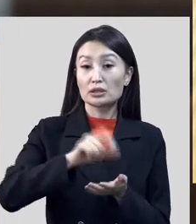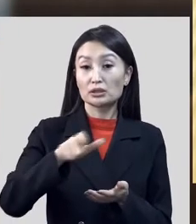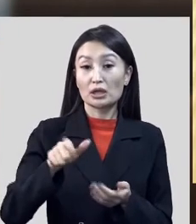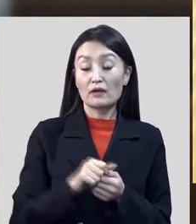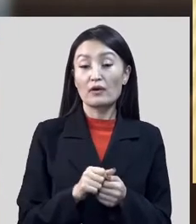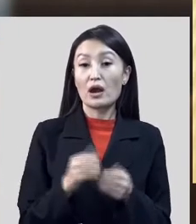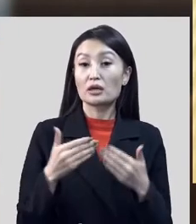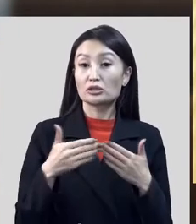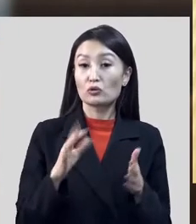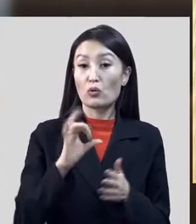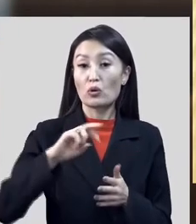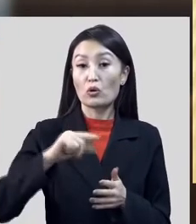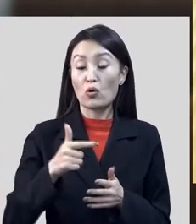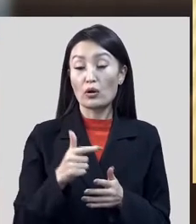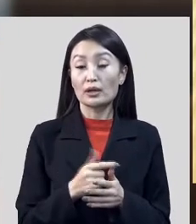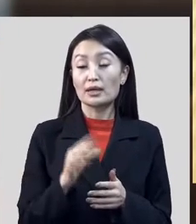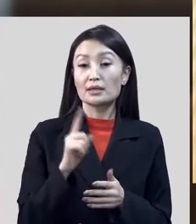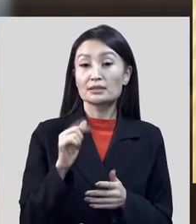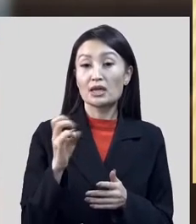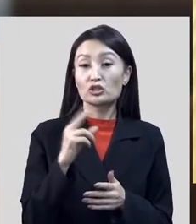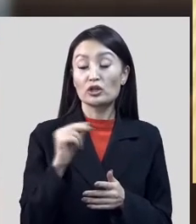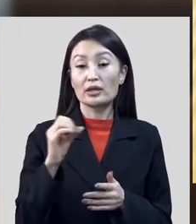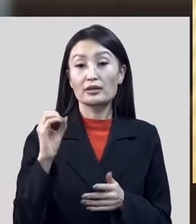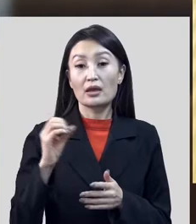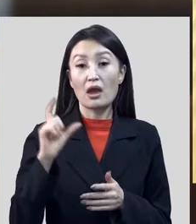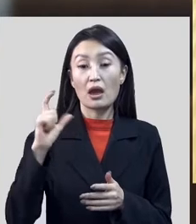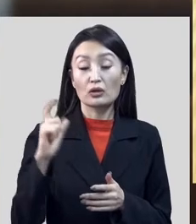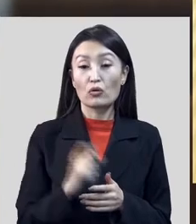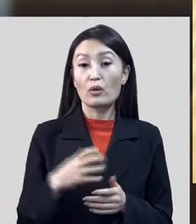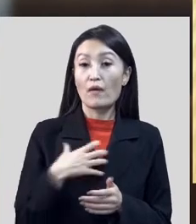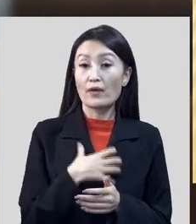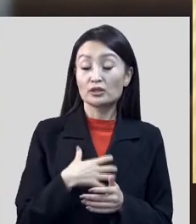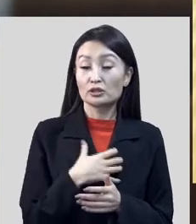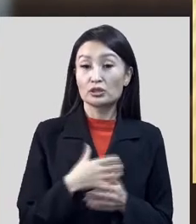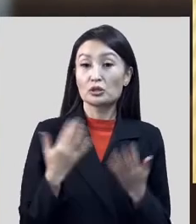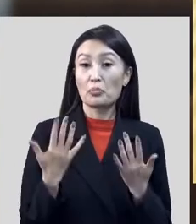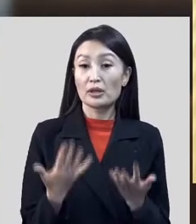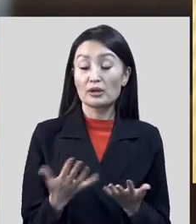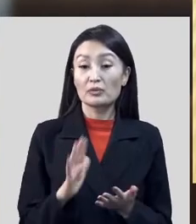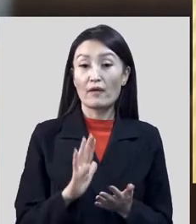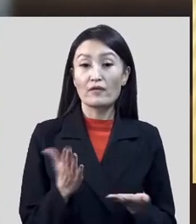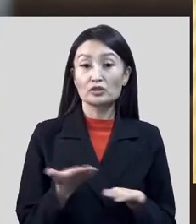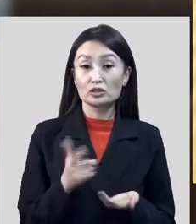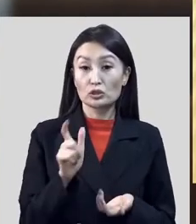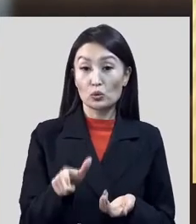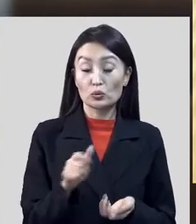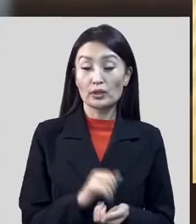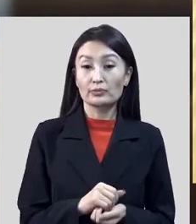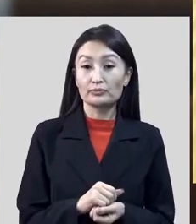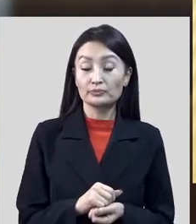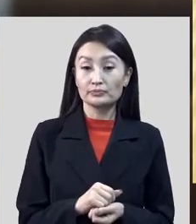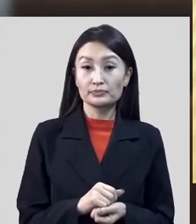раскроем роль и значение экономики в обеспечении важнейших потребностей в жизни людей